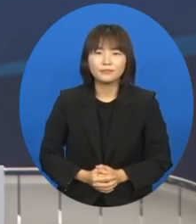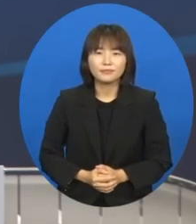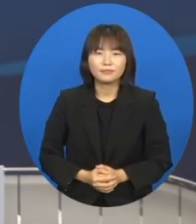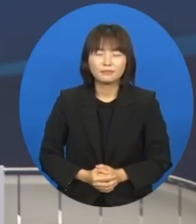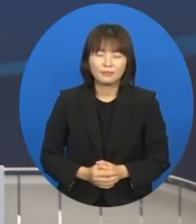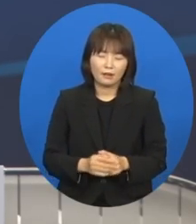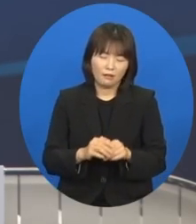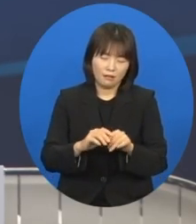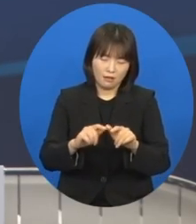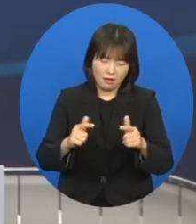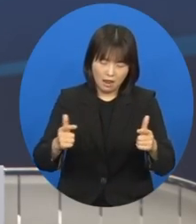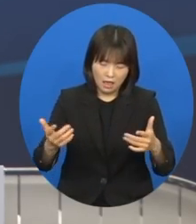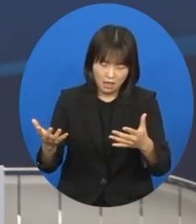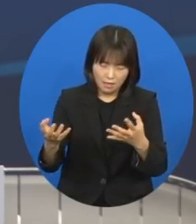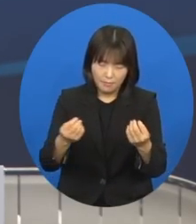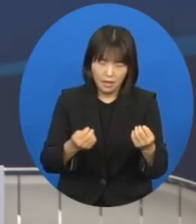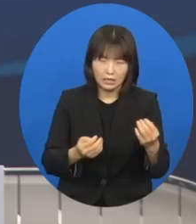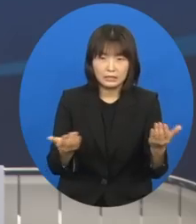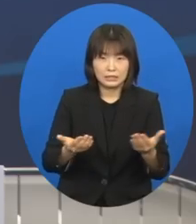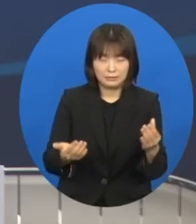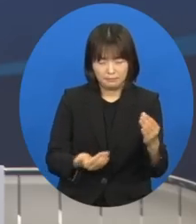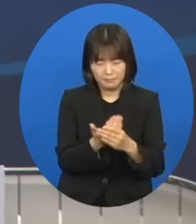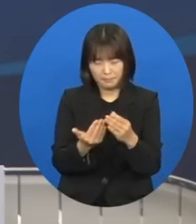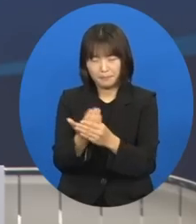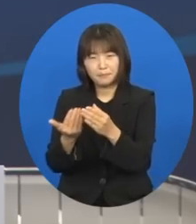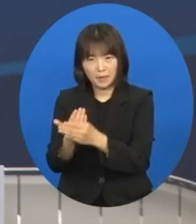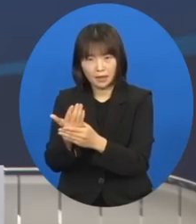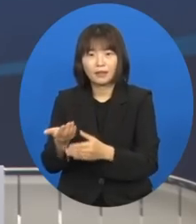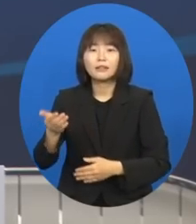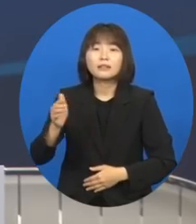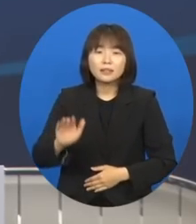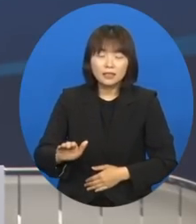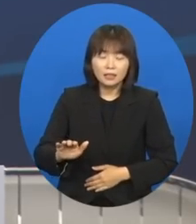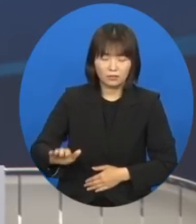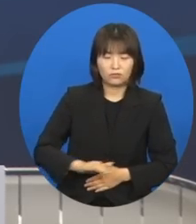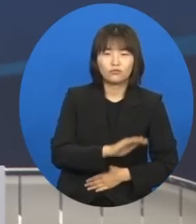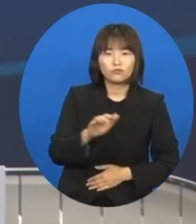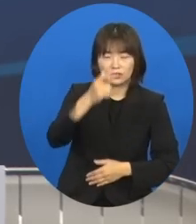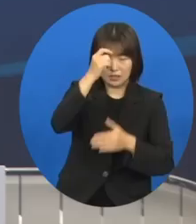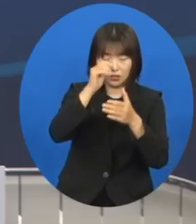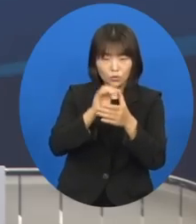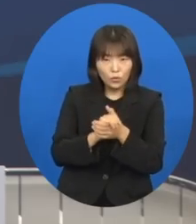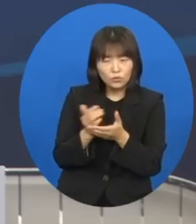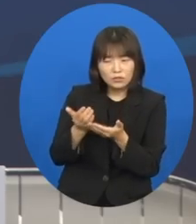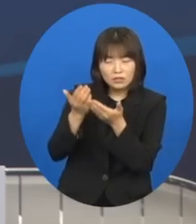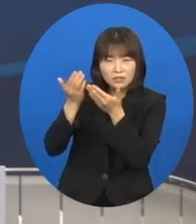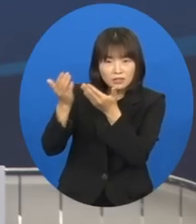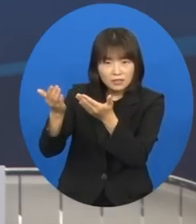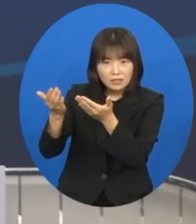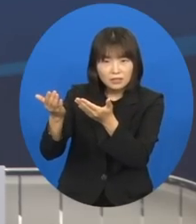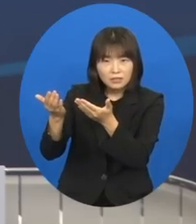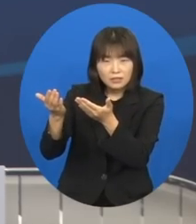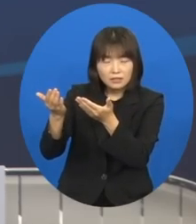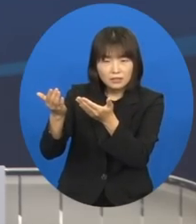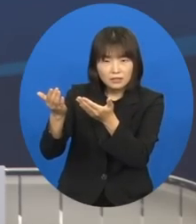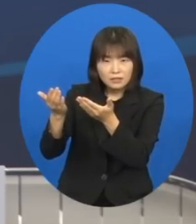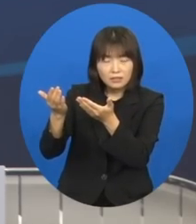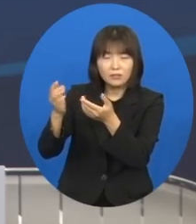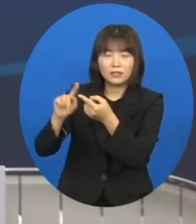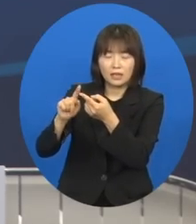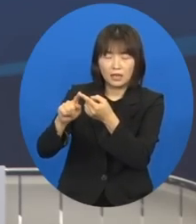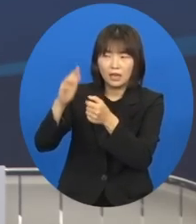다사다난한 여러 가지 많은 일들이 있었는데 우리가 기도했던 많은 기도가 하나님으로부터